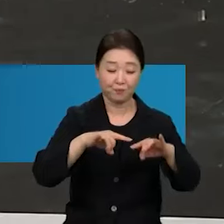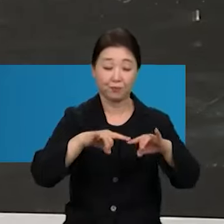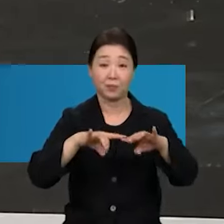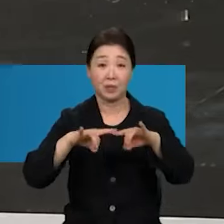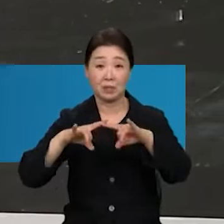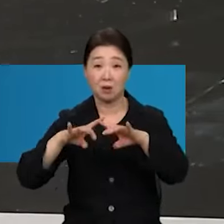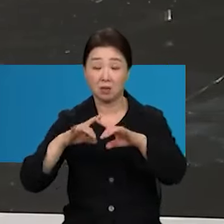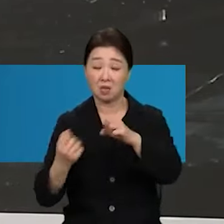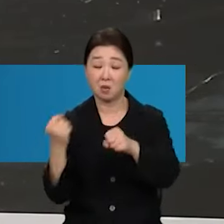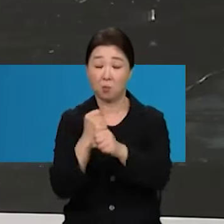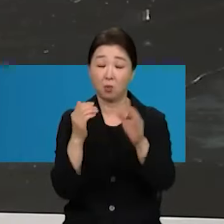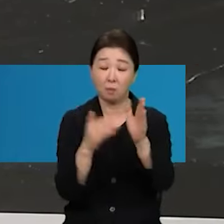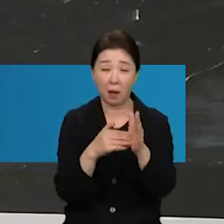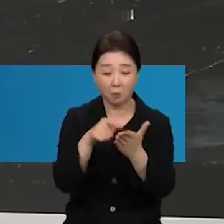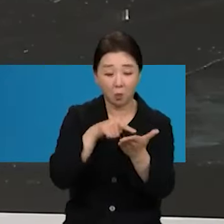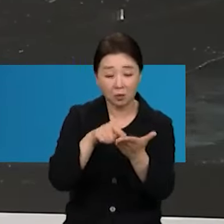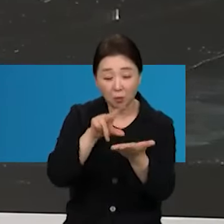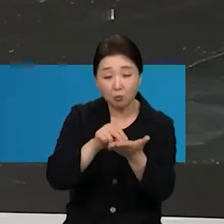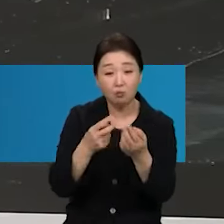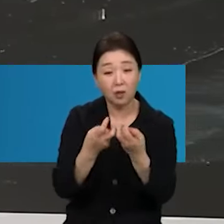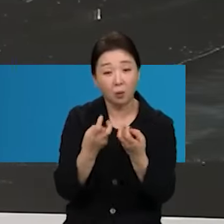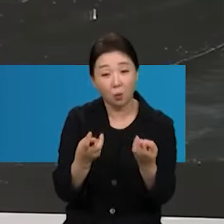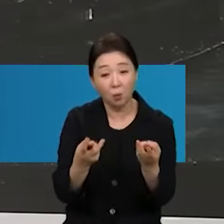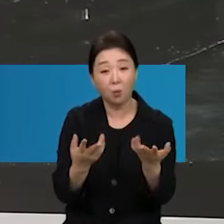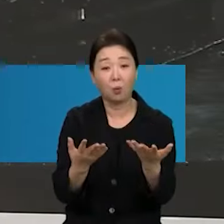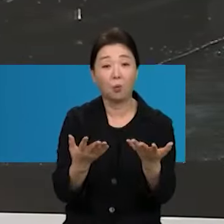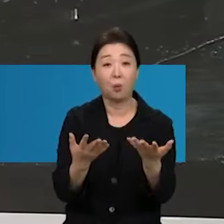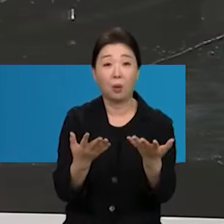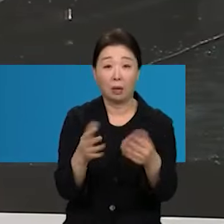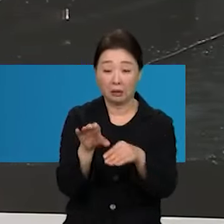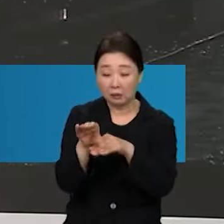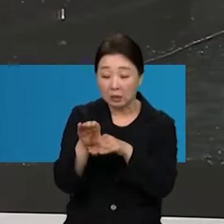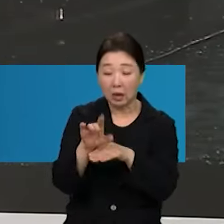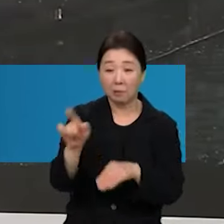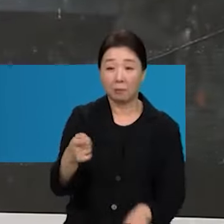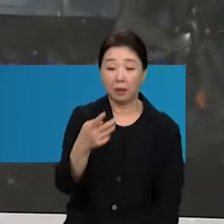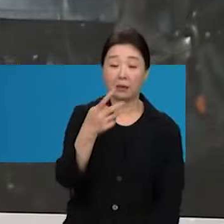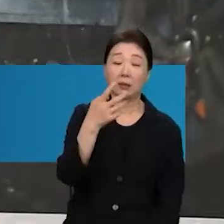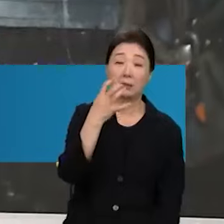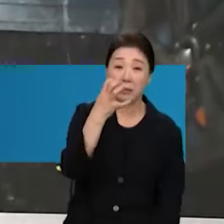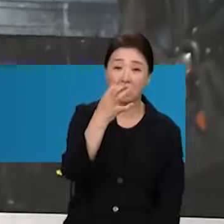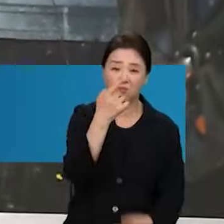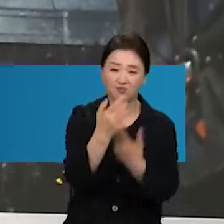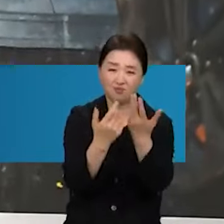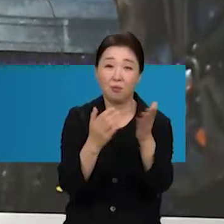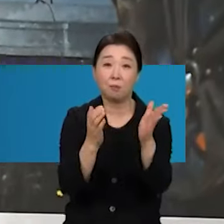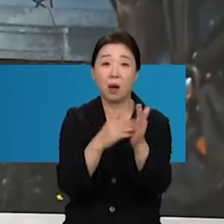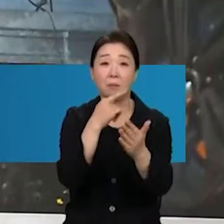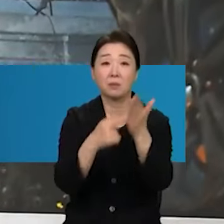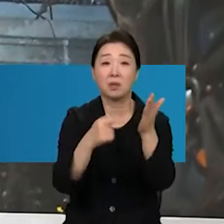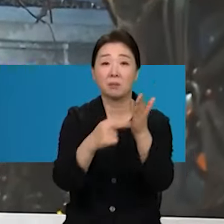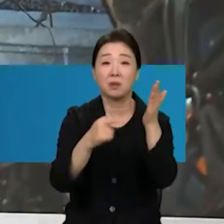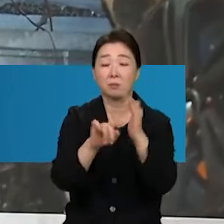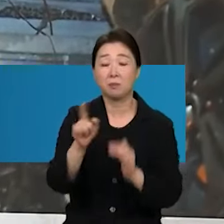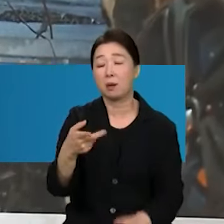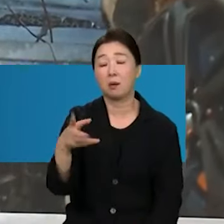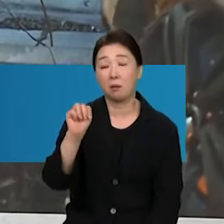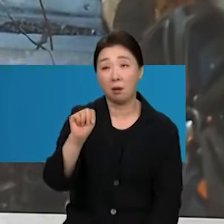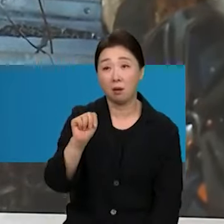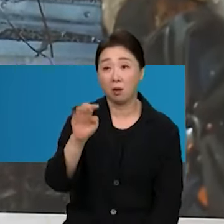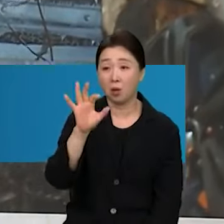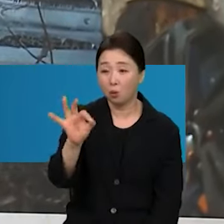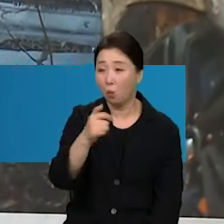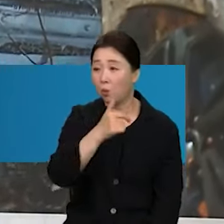보상 문제가 남아있습니다. 차량 140여 대가 불에 타 피해액만 100억 원이 넘을 걸로 추정되는데 이 큰 돈을